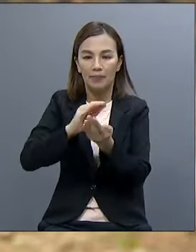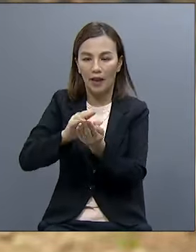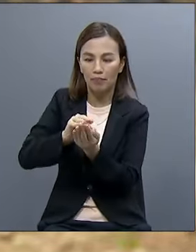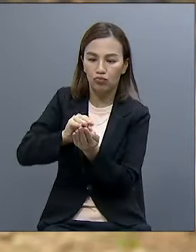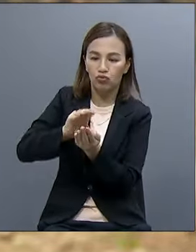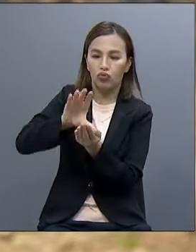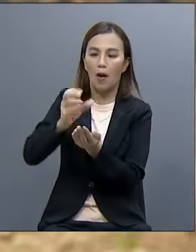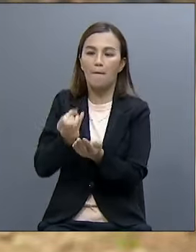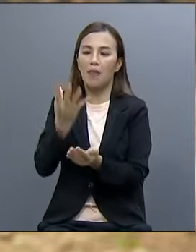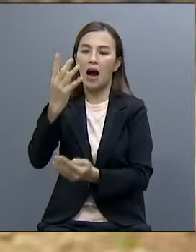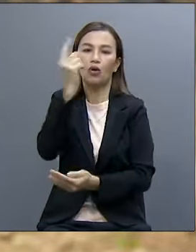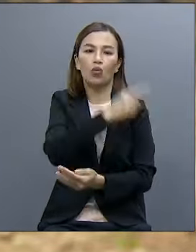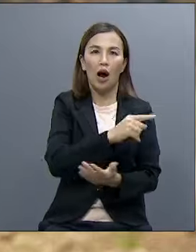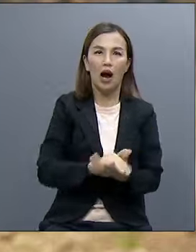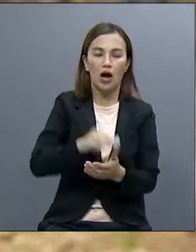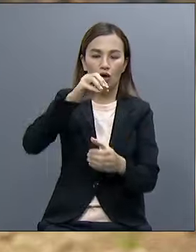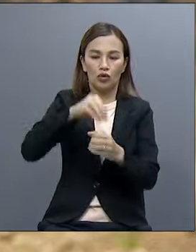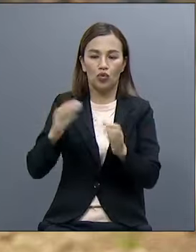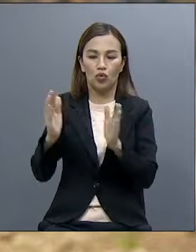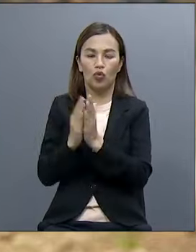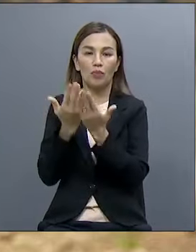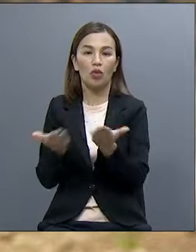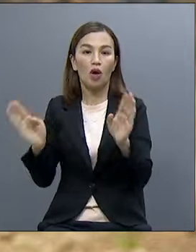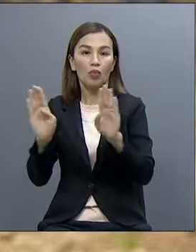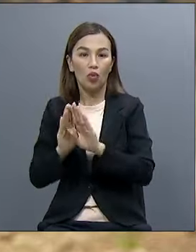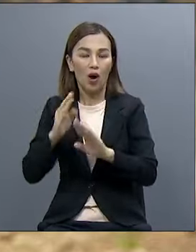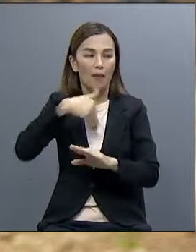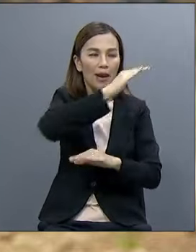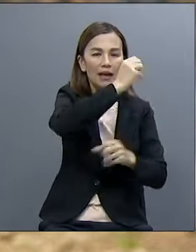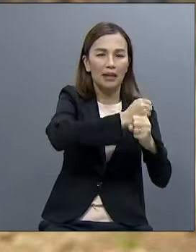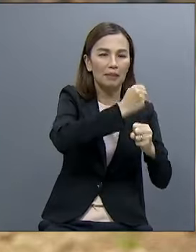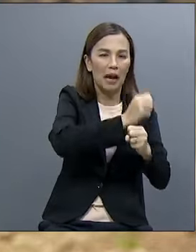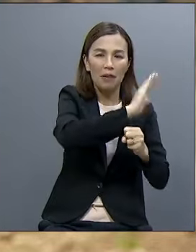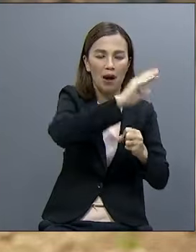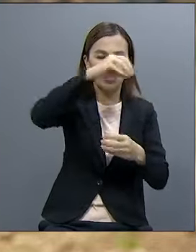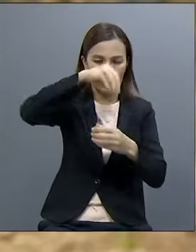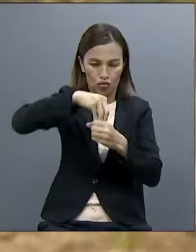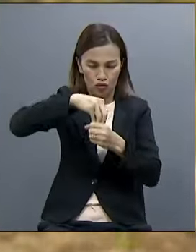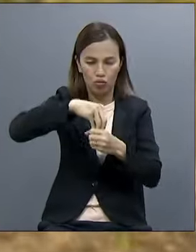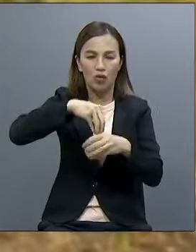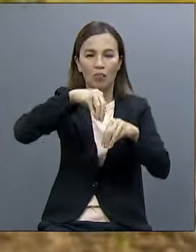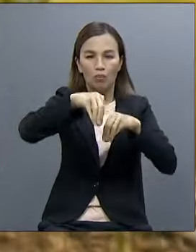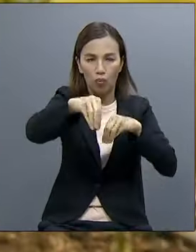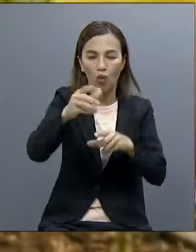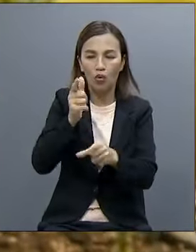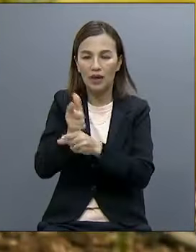ได้ไม่ต้องออกไปทำงานประจำแต่เราก็อยู่ได้เลี้ยงครอบครัวได้ครับ